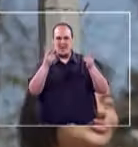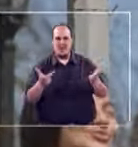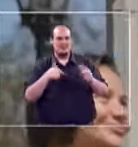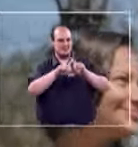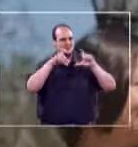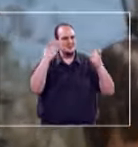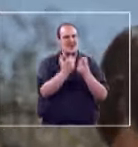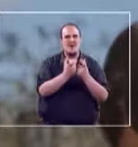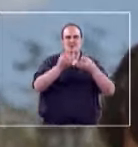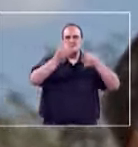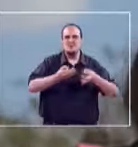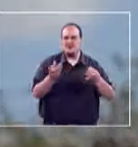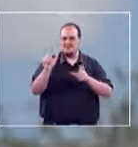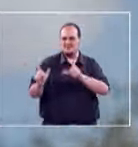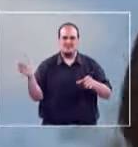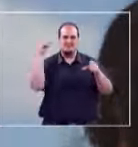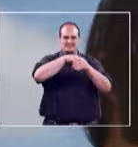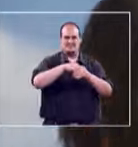non.